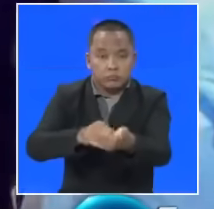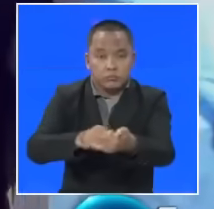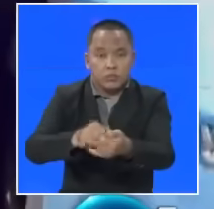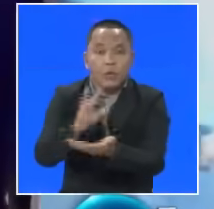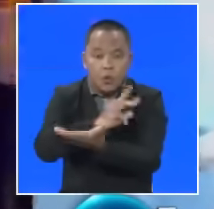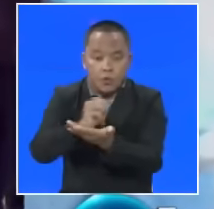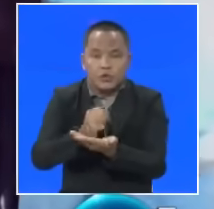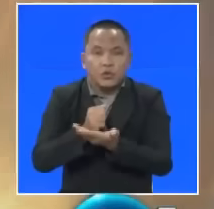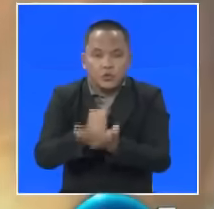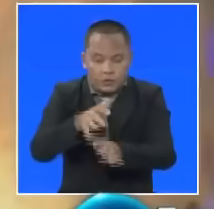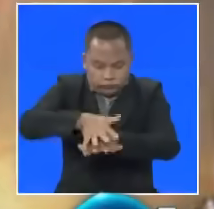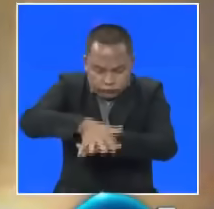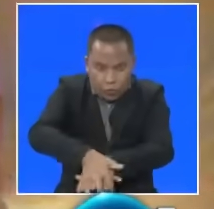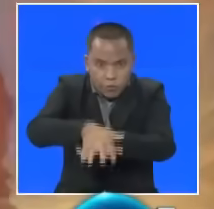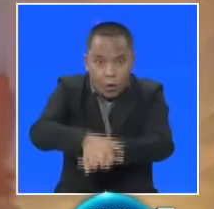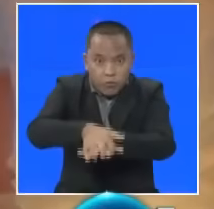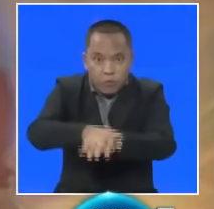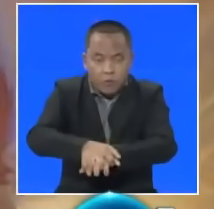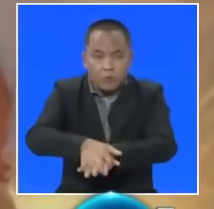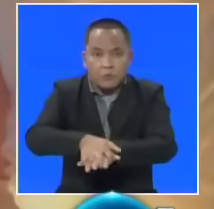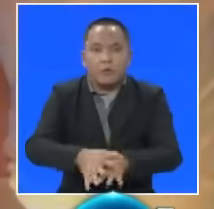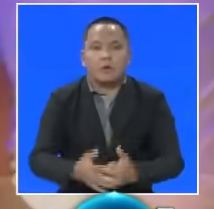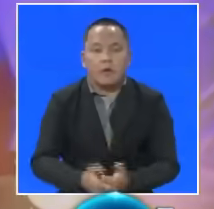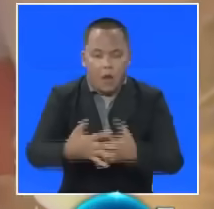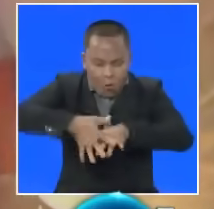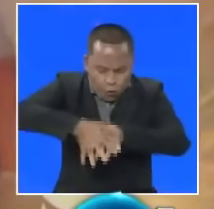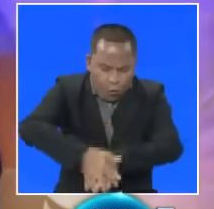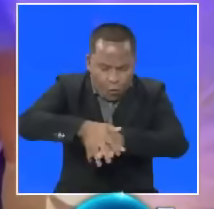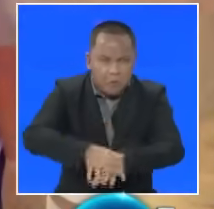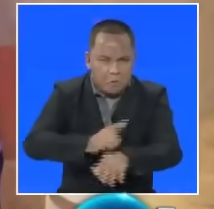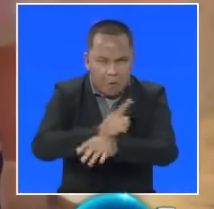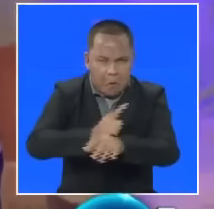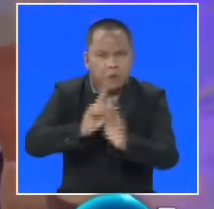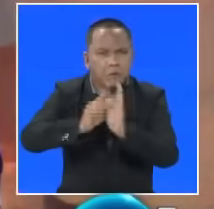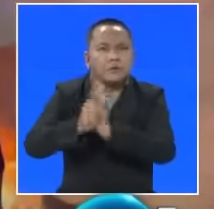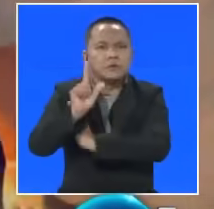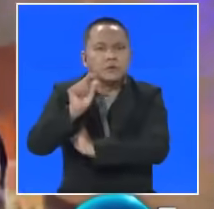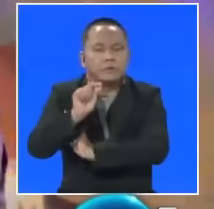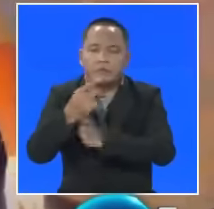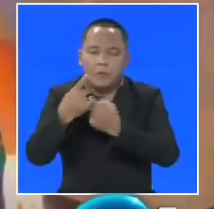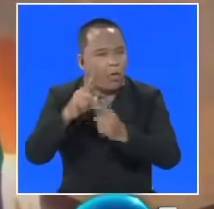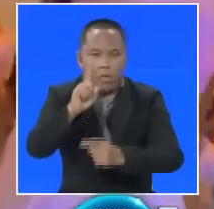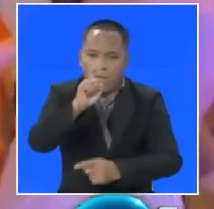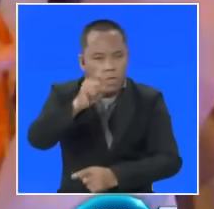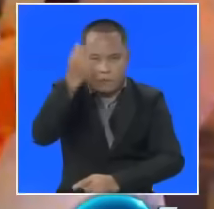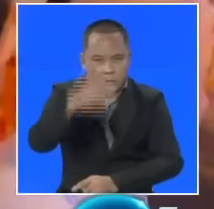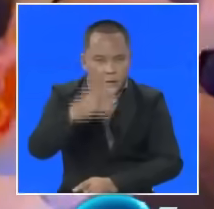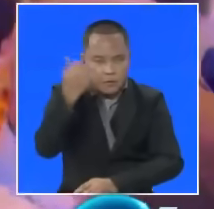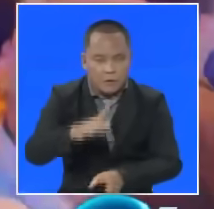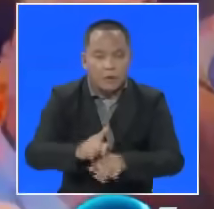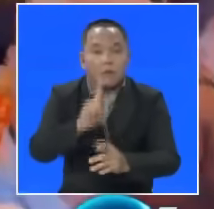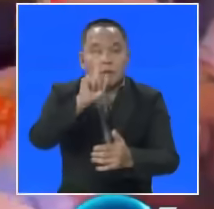ที่กู้ชีพจึงเร่งให้การช่วยเหลือด้วยการปั๊มหัวใจปั๊มกันไปนานกว่า20นาทีแต่ไม่เป็นผลนะคะ